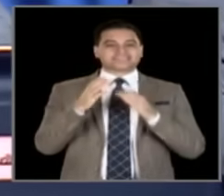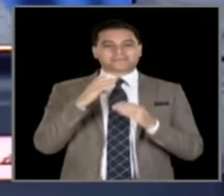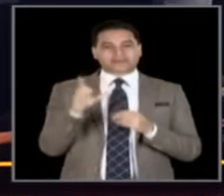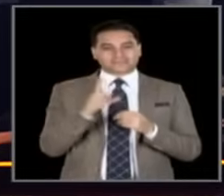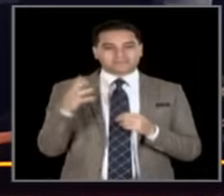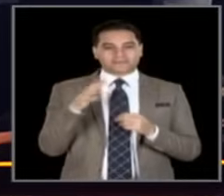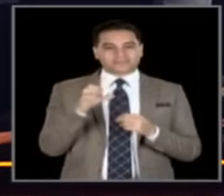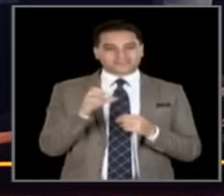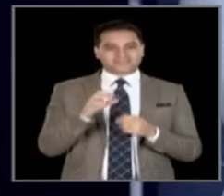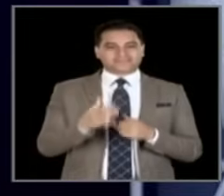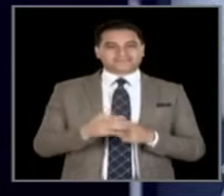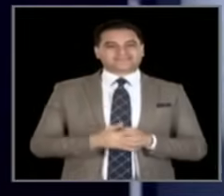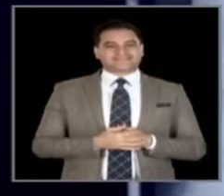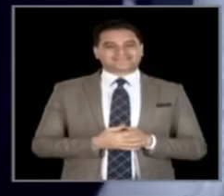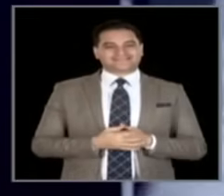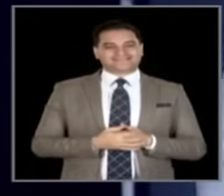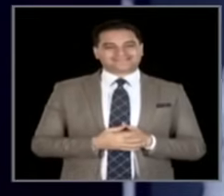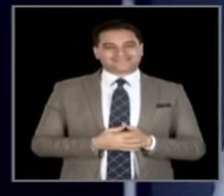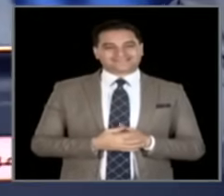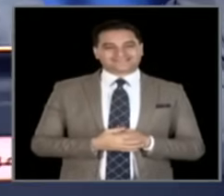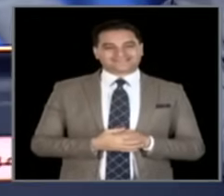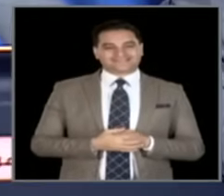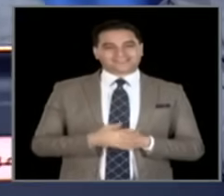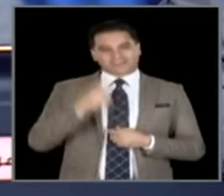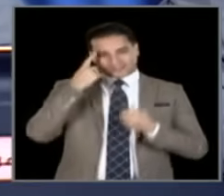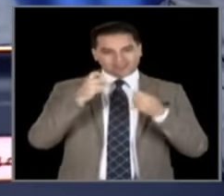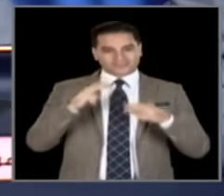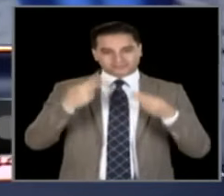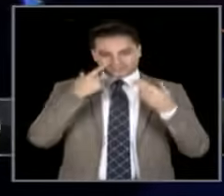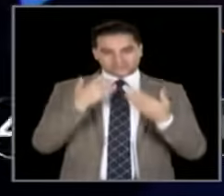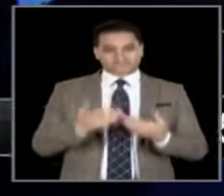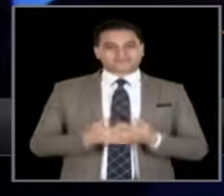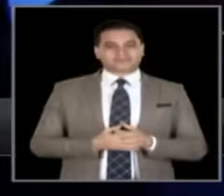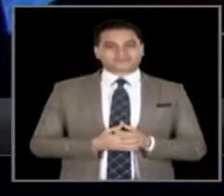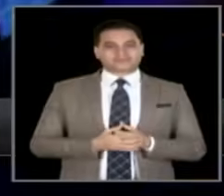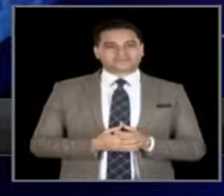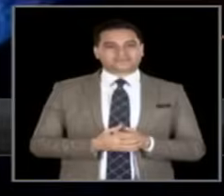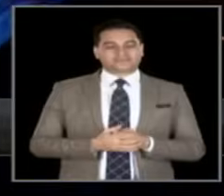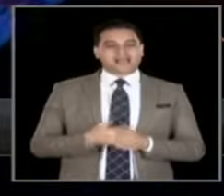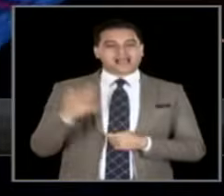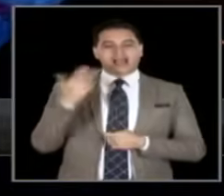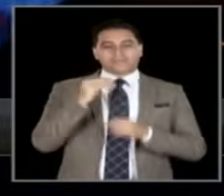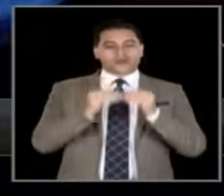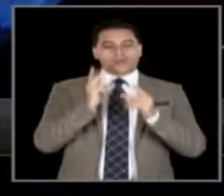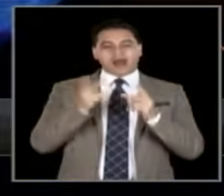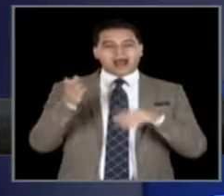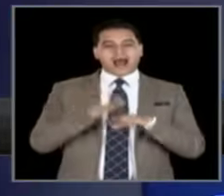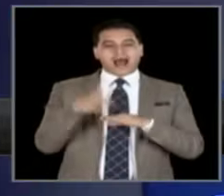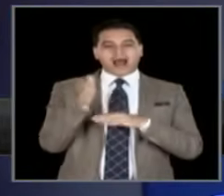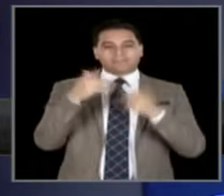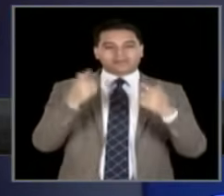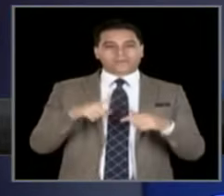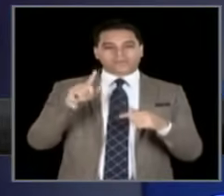صح من تسعه شطوره تحت الضغط كاونتر كم عدد الوان عالم دوله